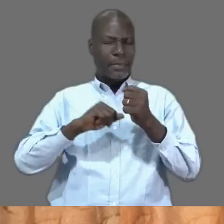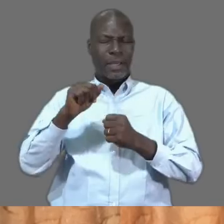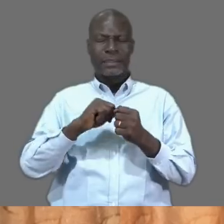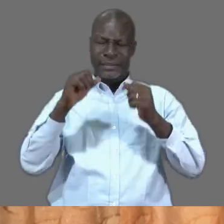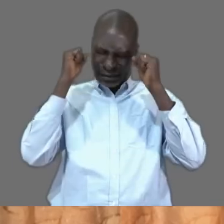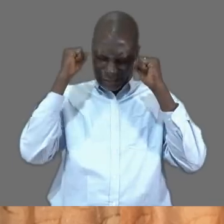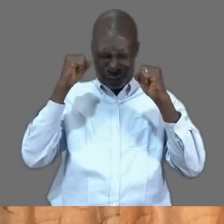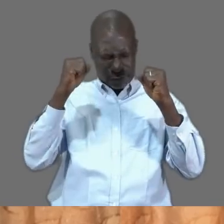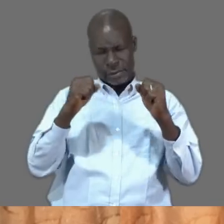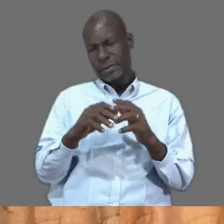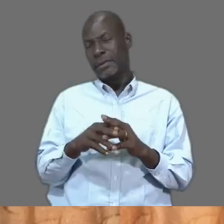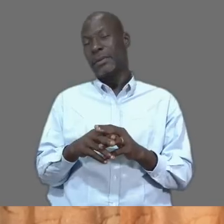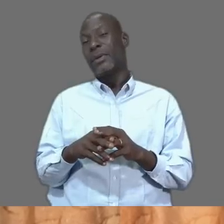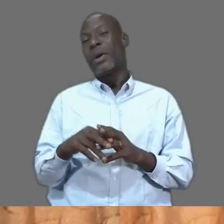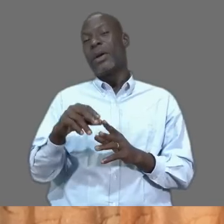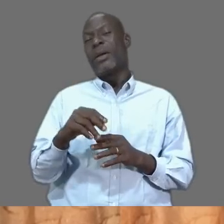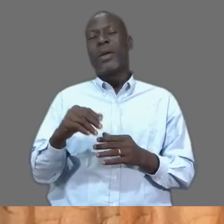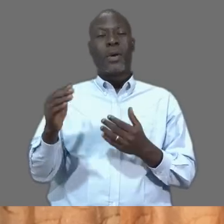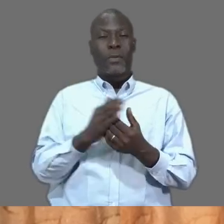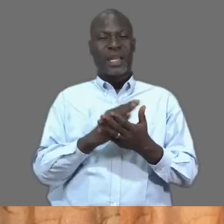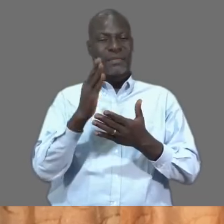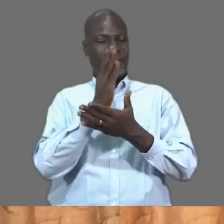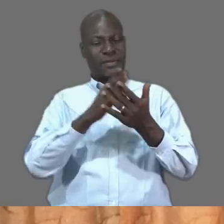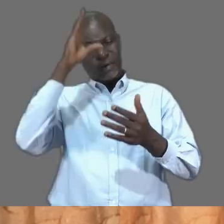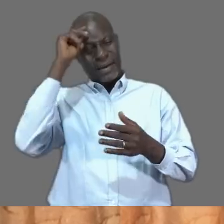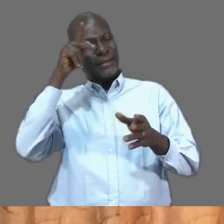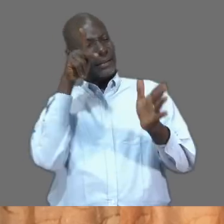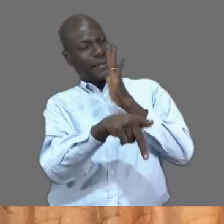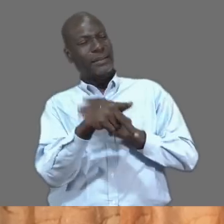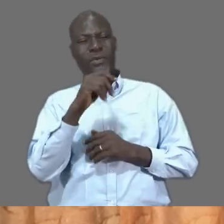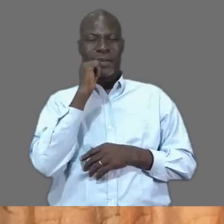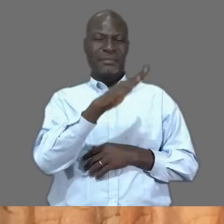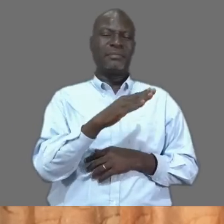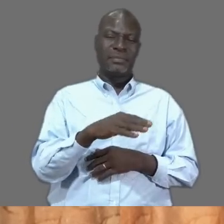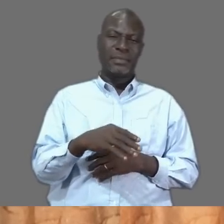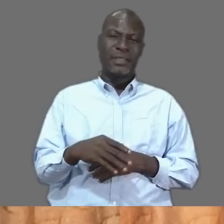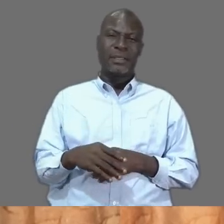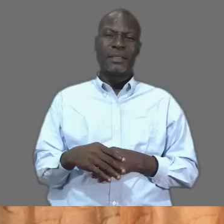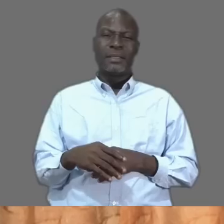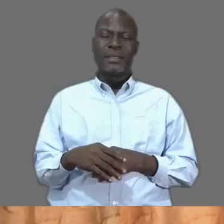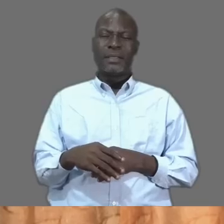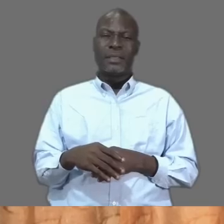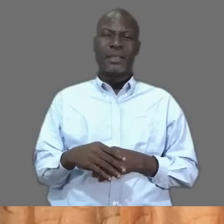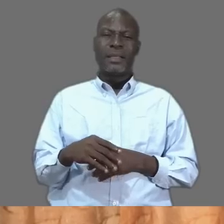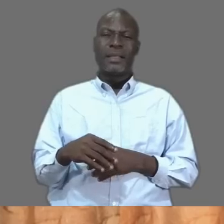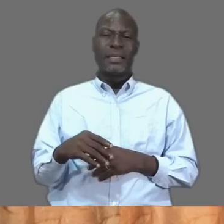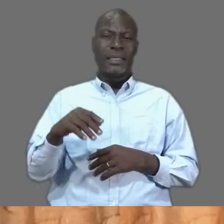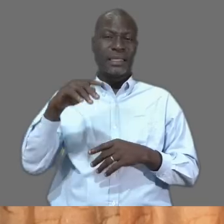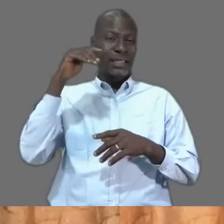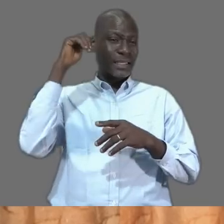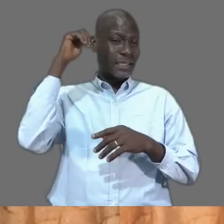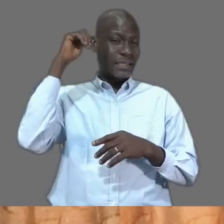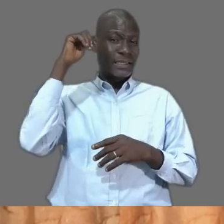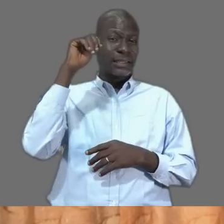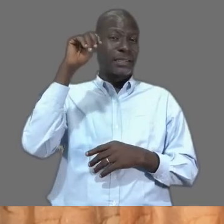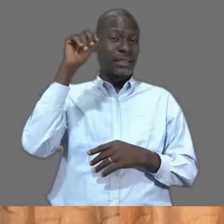dwen 1-2 a na oba ma bi na akobo oba bi tuo takwa de bia esi ye kura de nipa